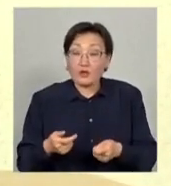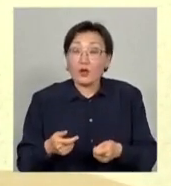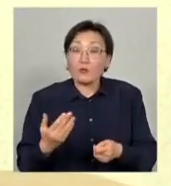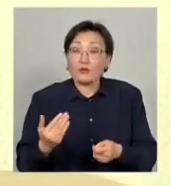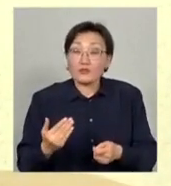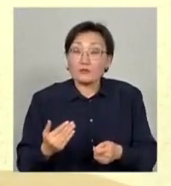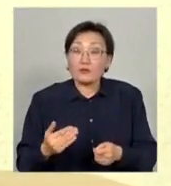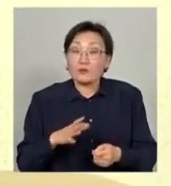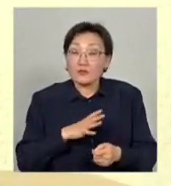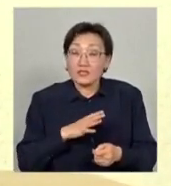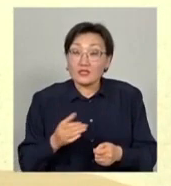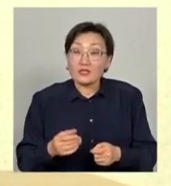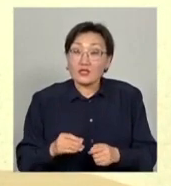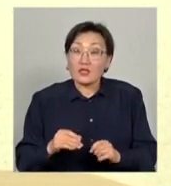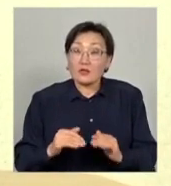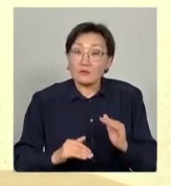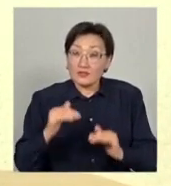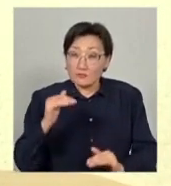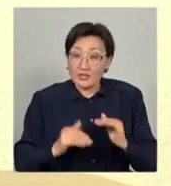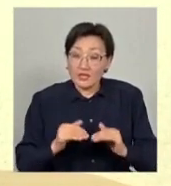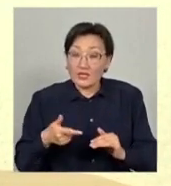Он предназначен был для измерения газа.